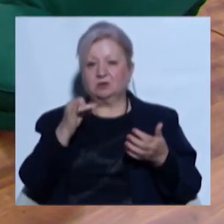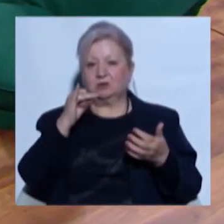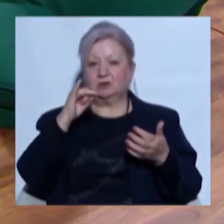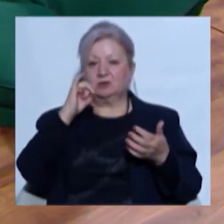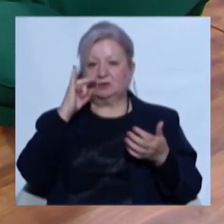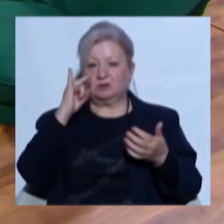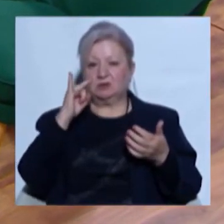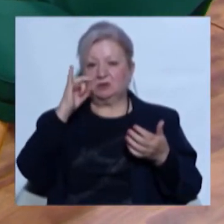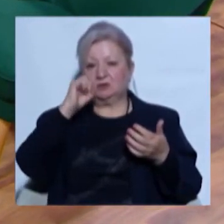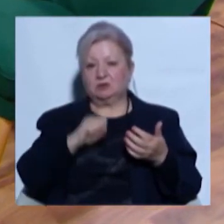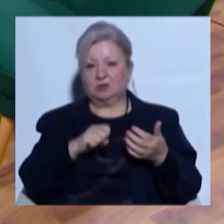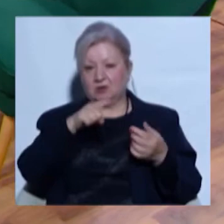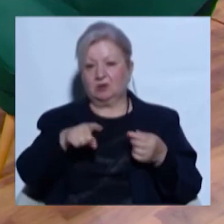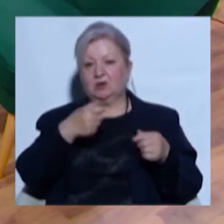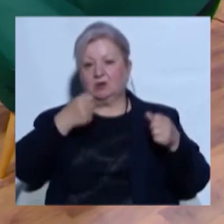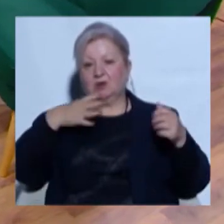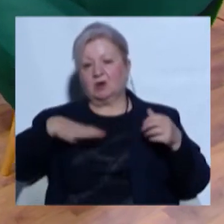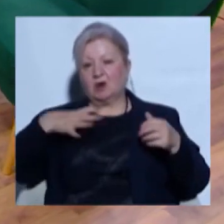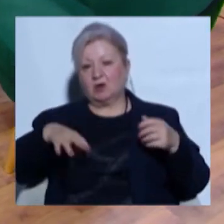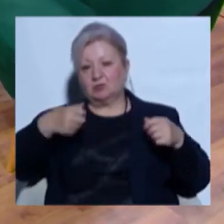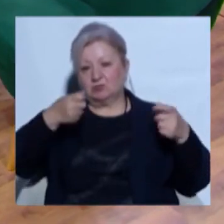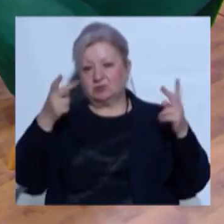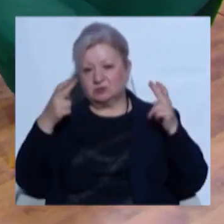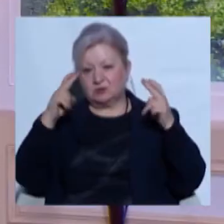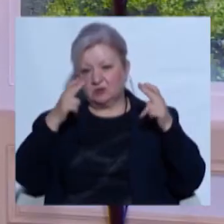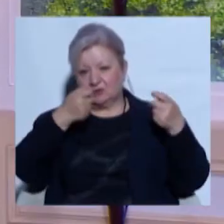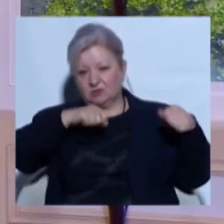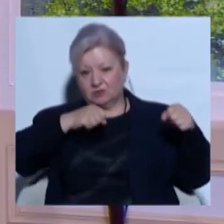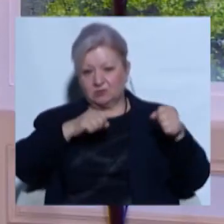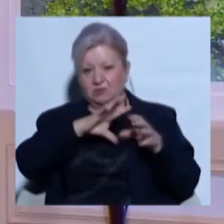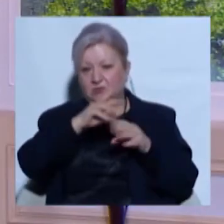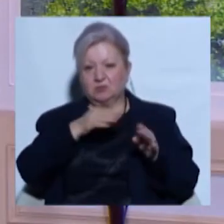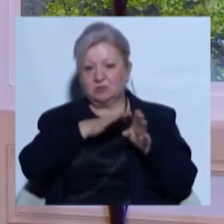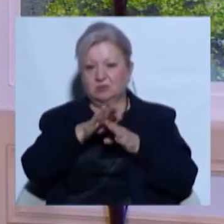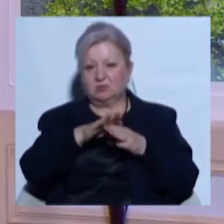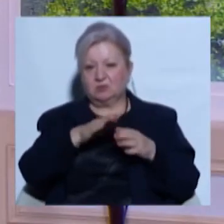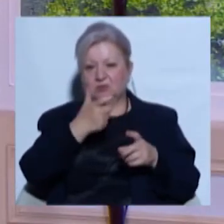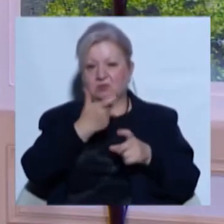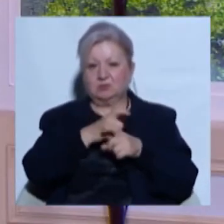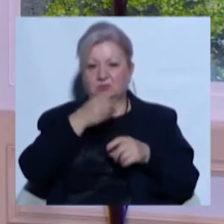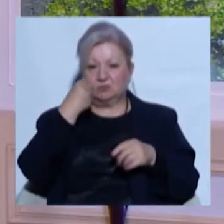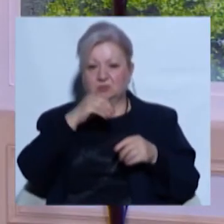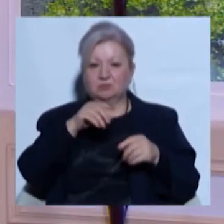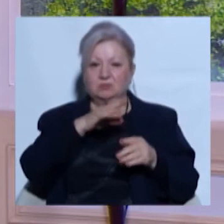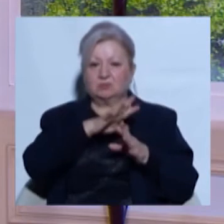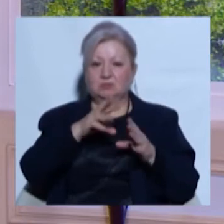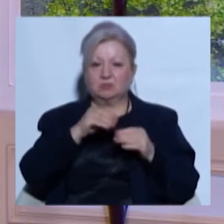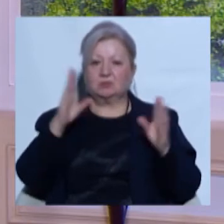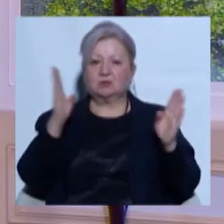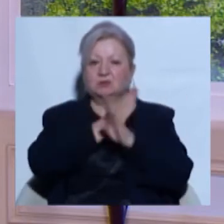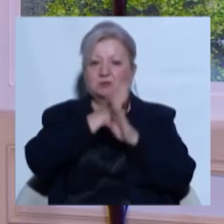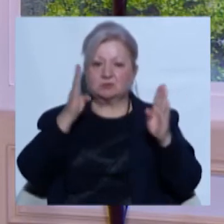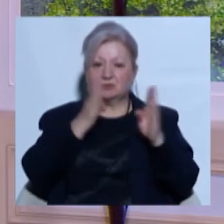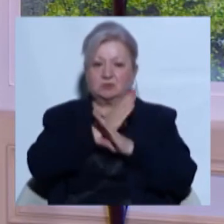ქართული ცეკვა, ეს როკვით გამფენილი გენია. აბსოლუტური სრულყოფილება, ქართული